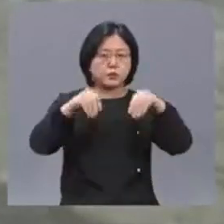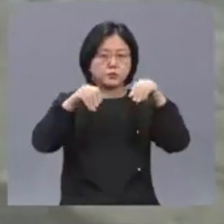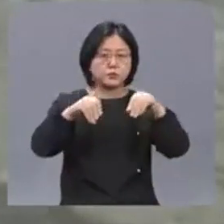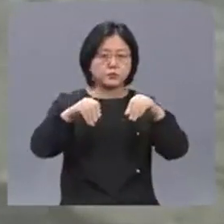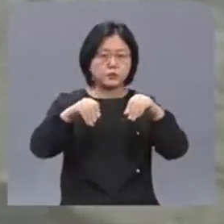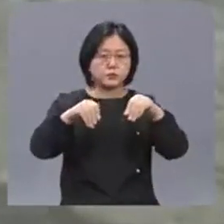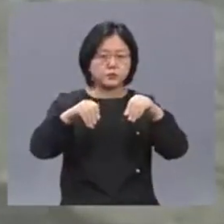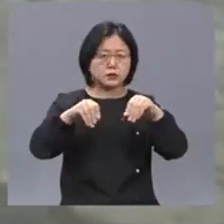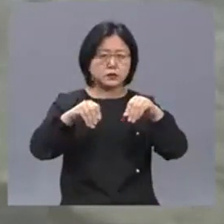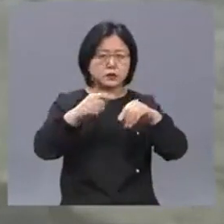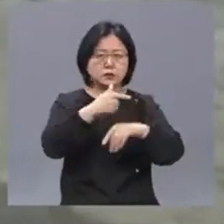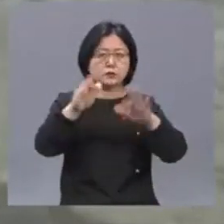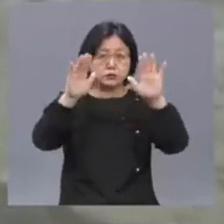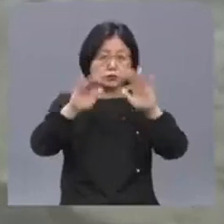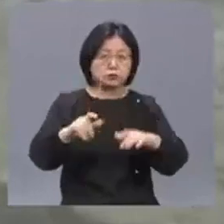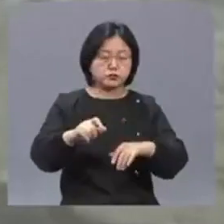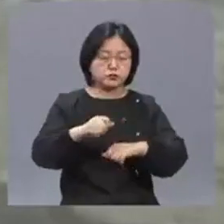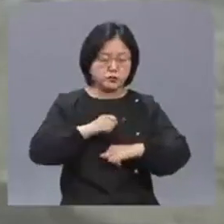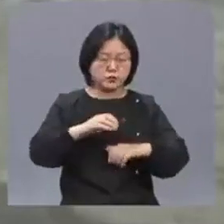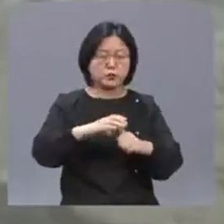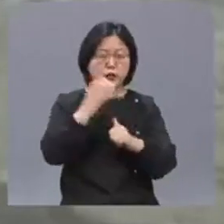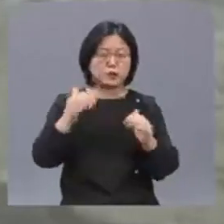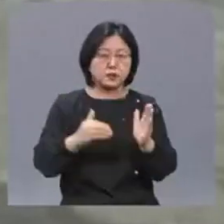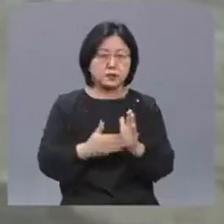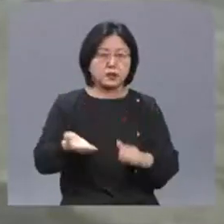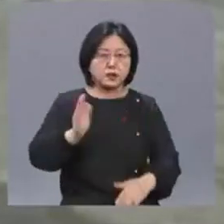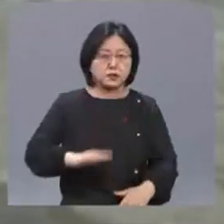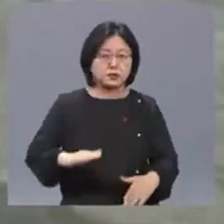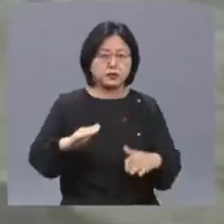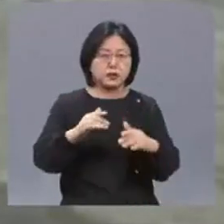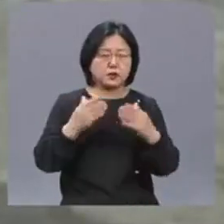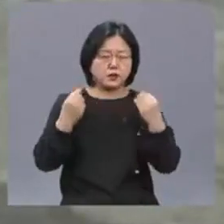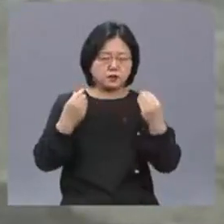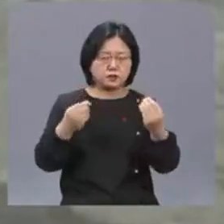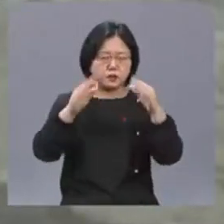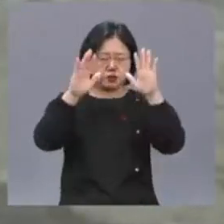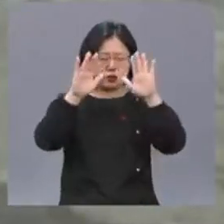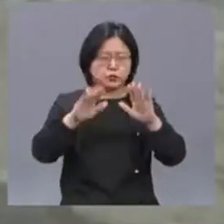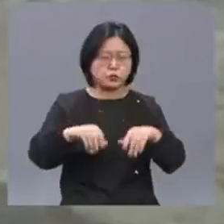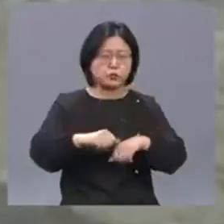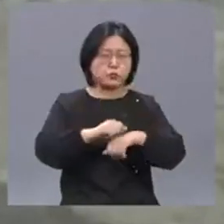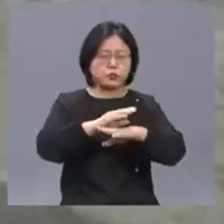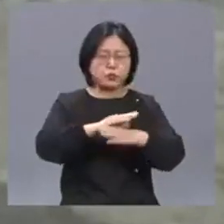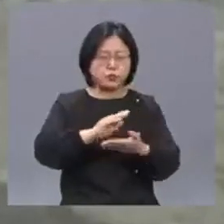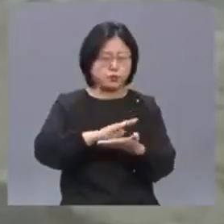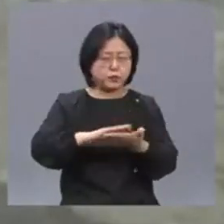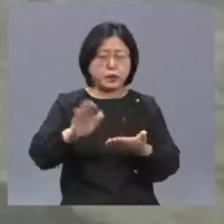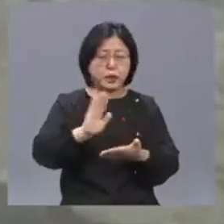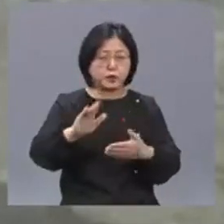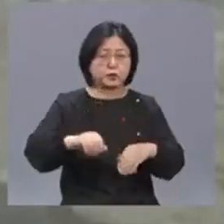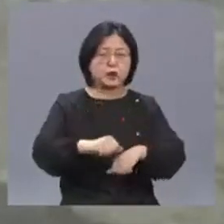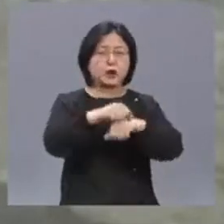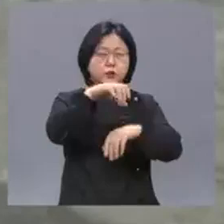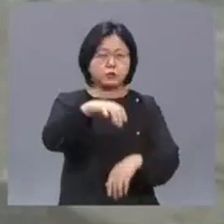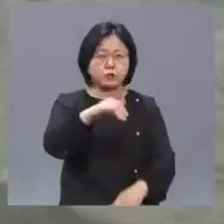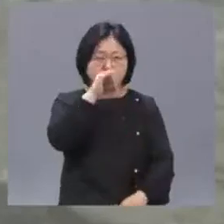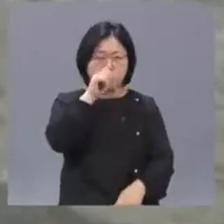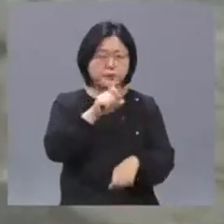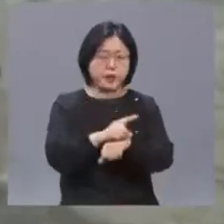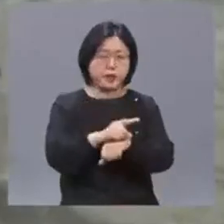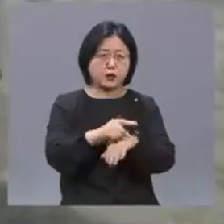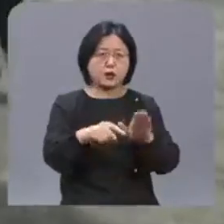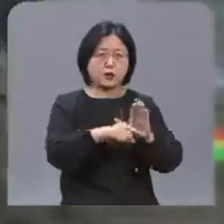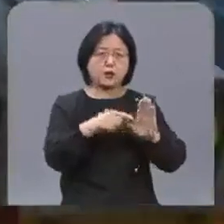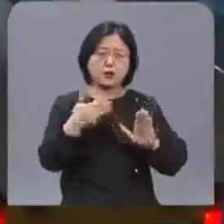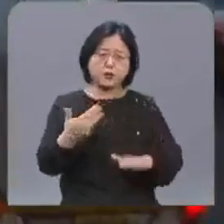않고 데설 특보도 해제됐습니다 하지만 여전히 눈이 녹지 않고 쌓여 있는 곳이 많이 남아 있습니다 벌써